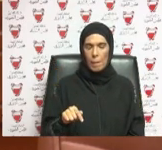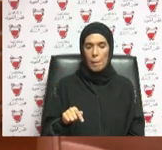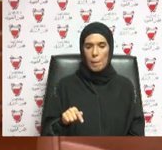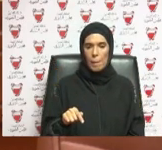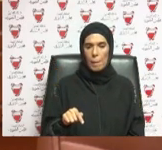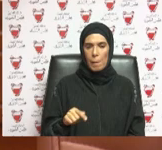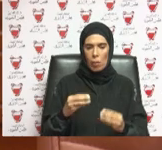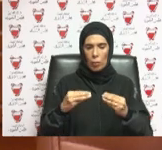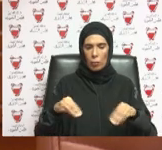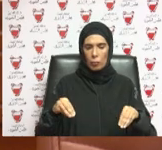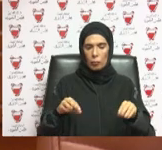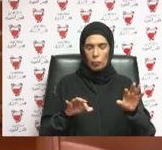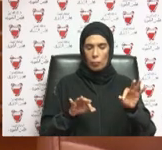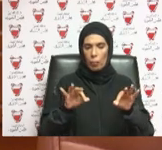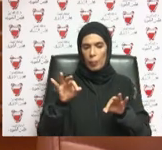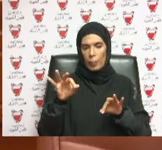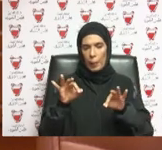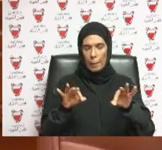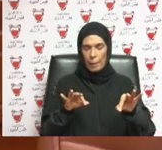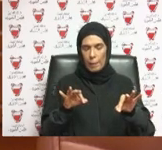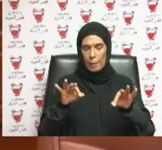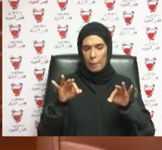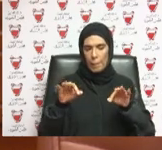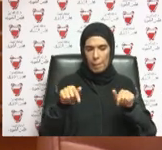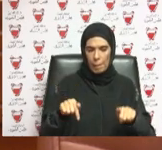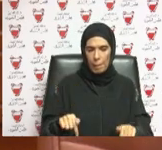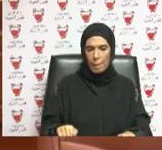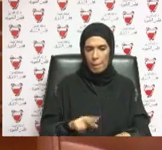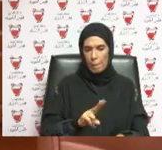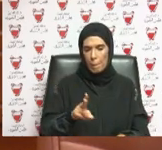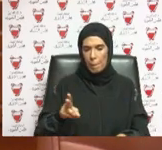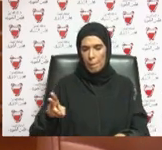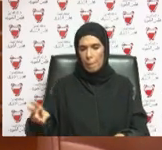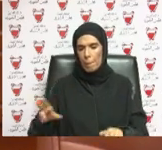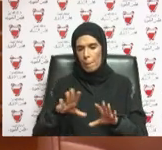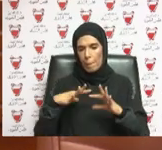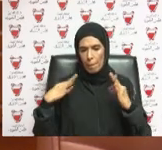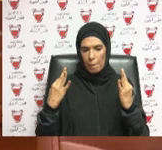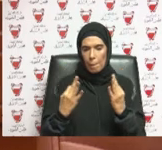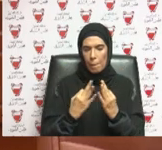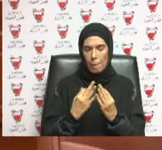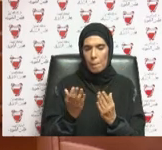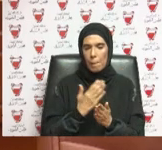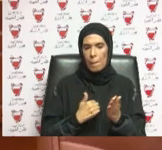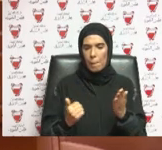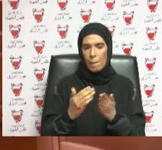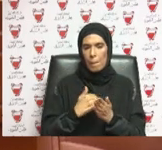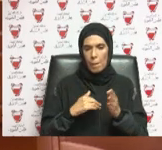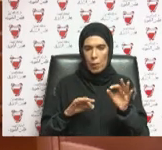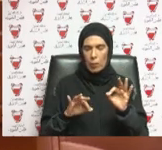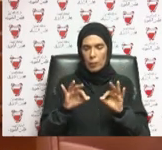لها حلولاً دبلوماسية آخذاً بعين الاعتبار كافة الجوانب الاجتماعية والاقتصادية